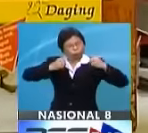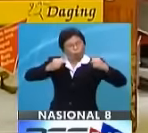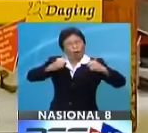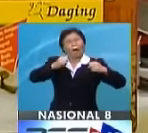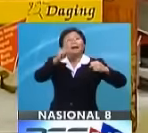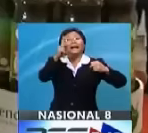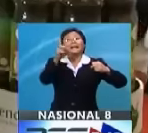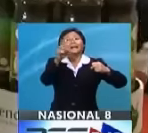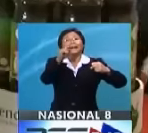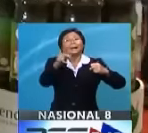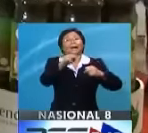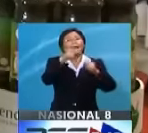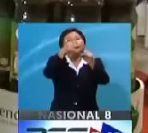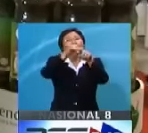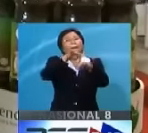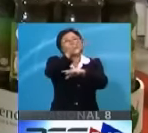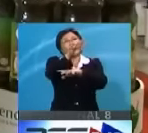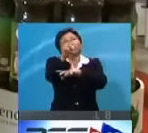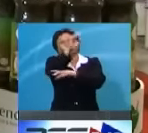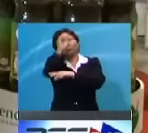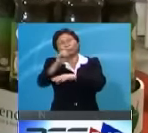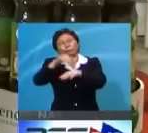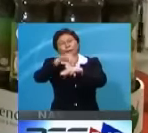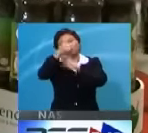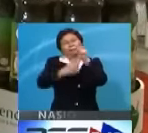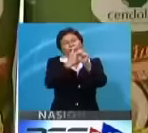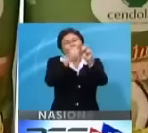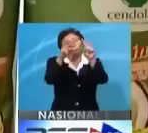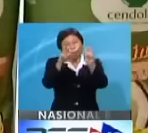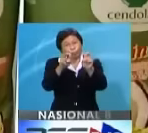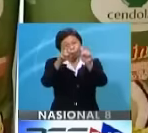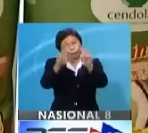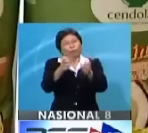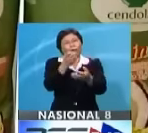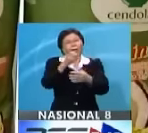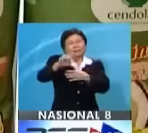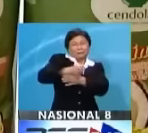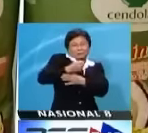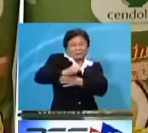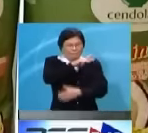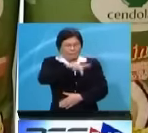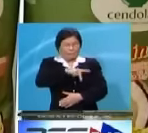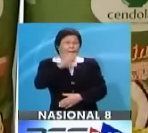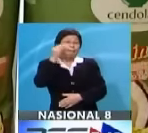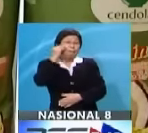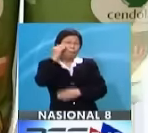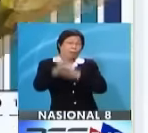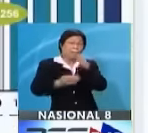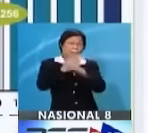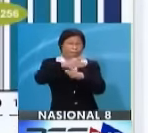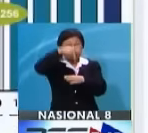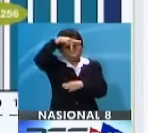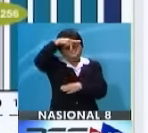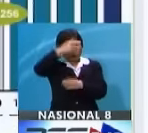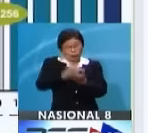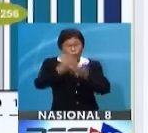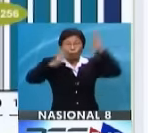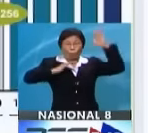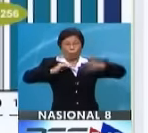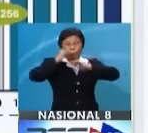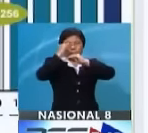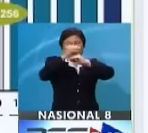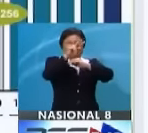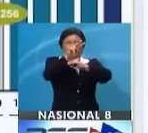kepada 41% pada 2020. Manakala ekuiti pemilikan Bumiputera dalam ekonomi Malaysia berada pada